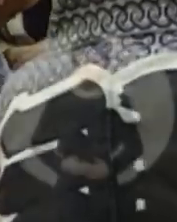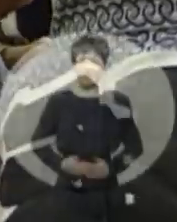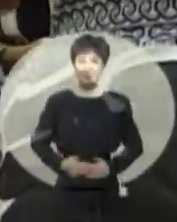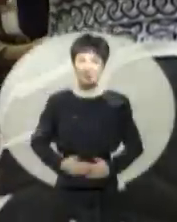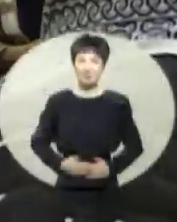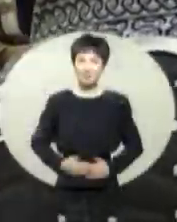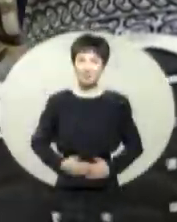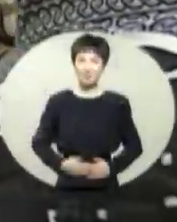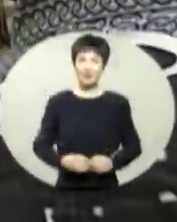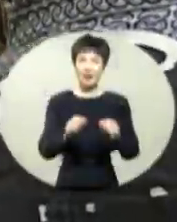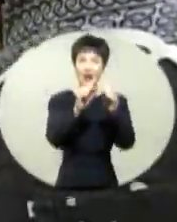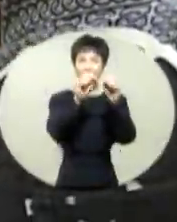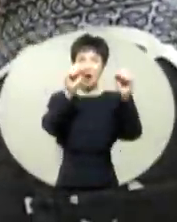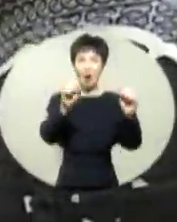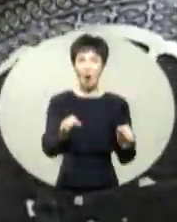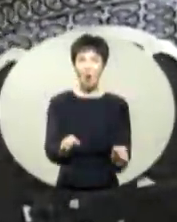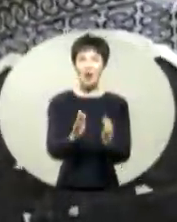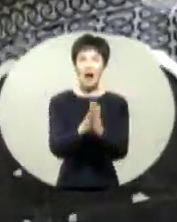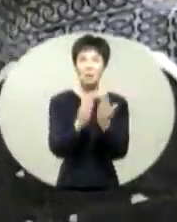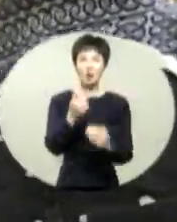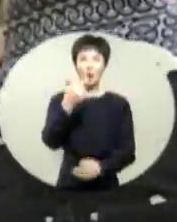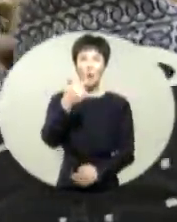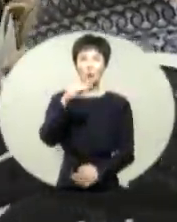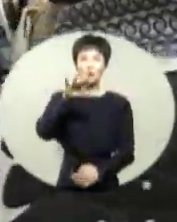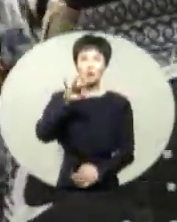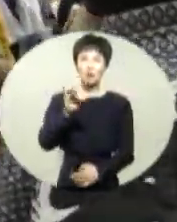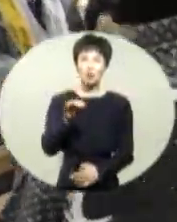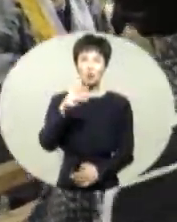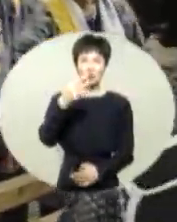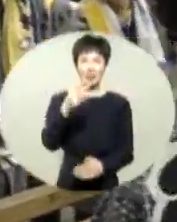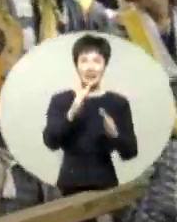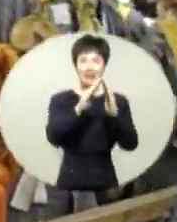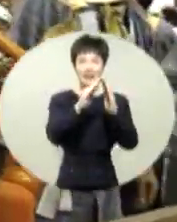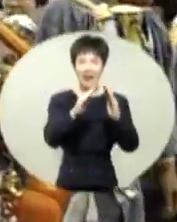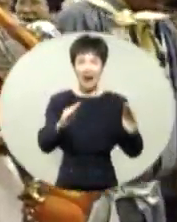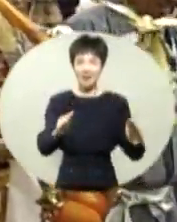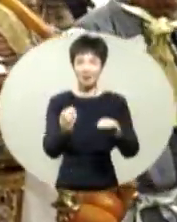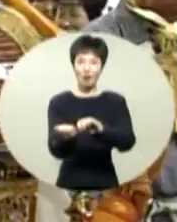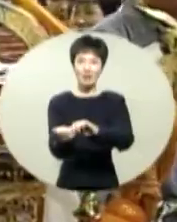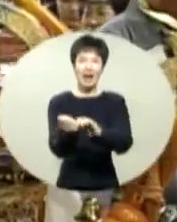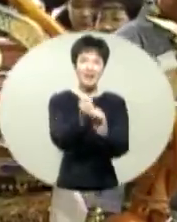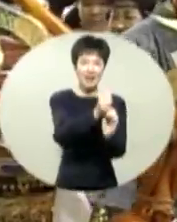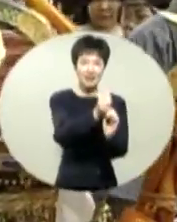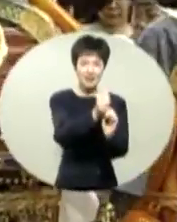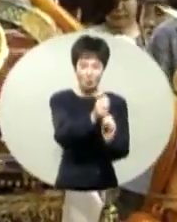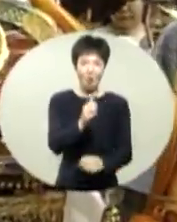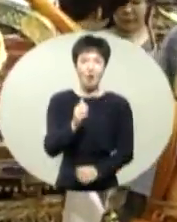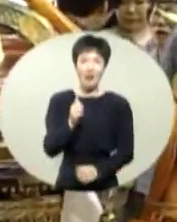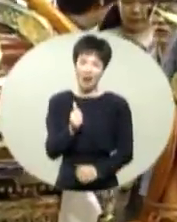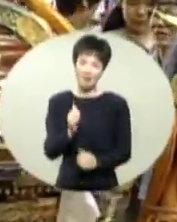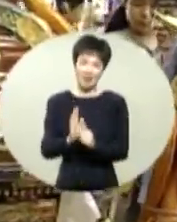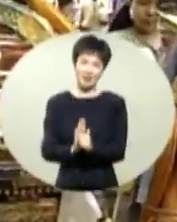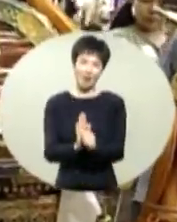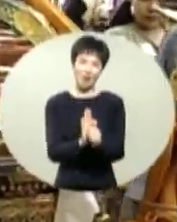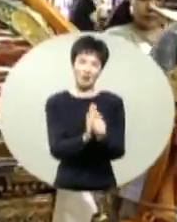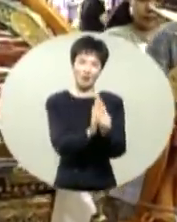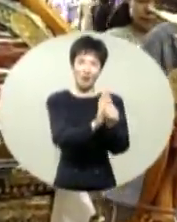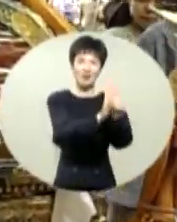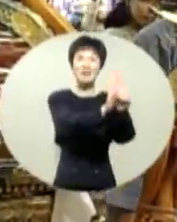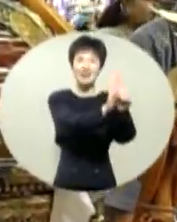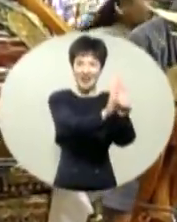廃れていた岡本睦巳会の女神輿の再建にも加賀美さんが奔走しました。